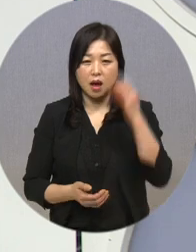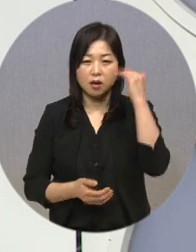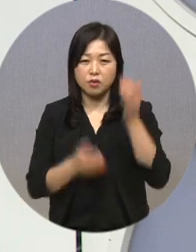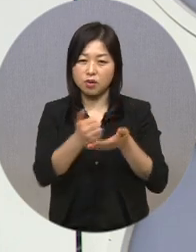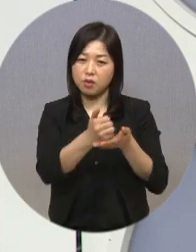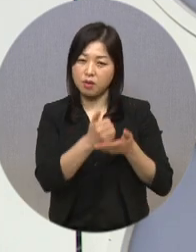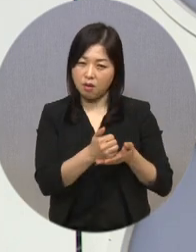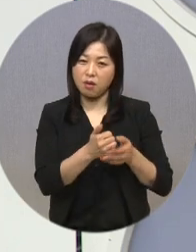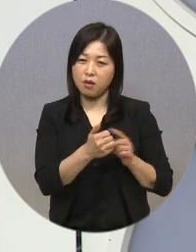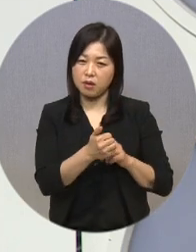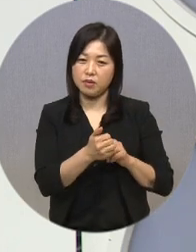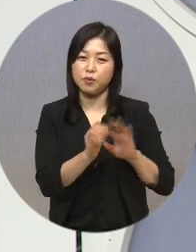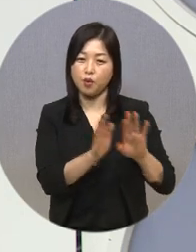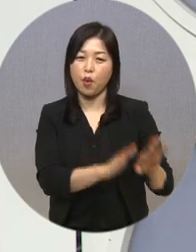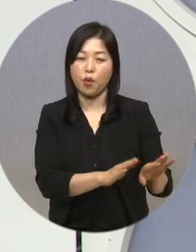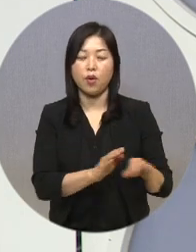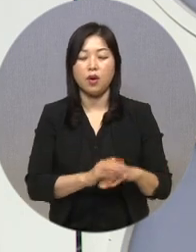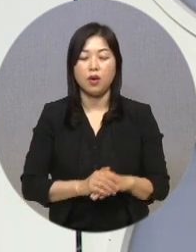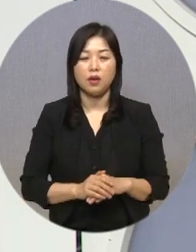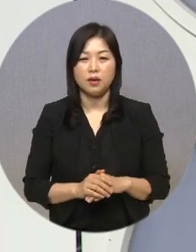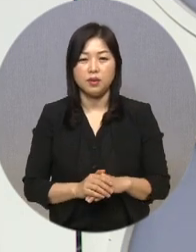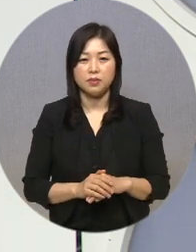초청받았다기보다는 그